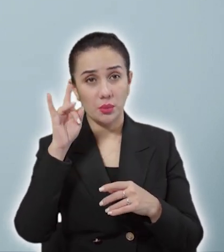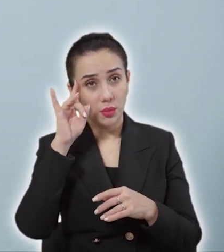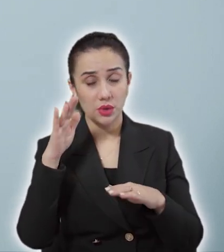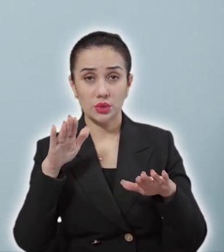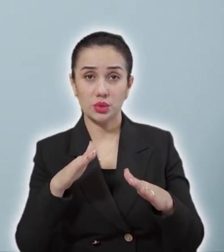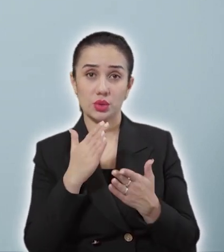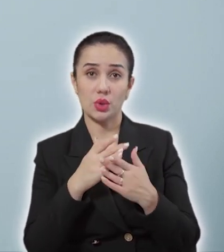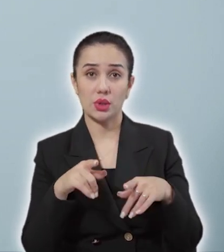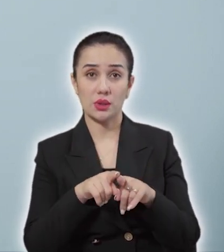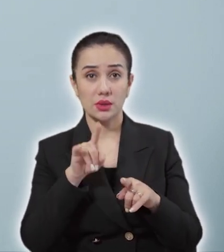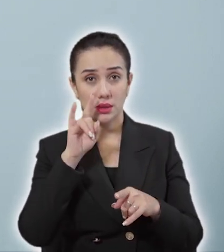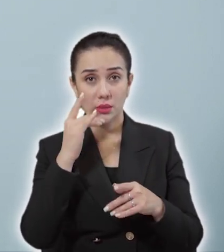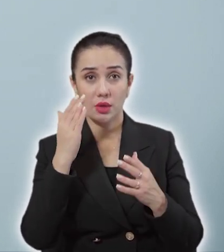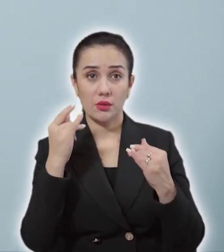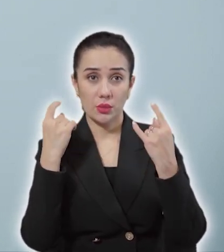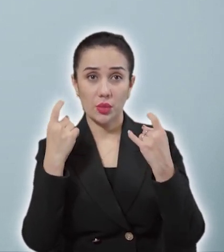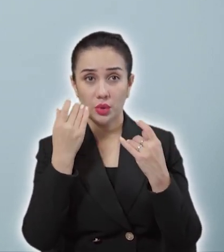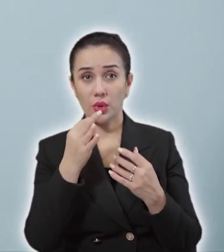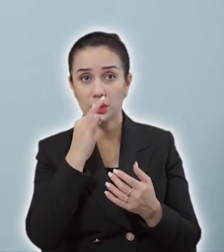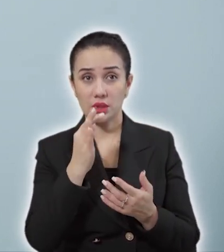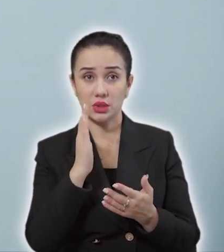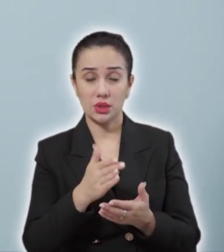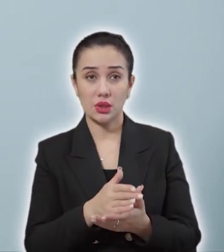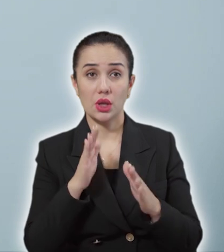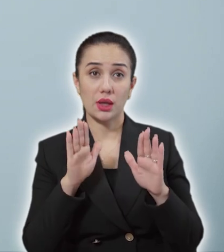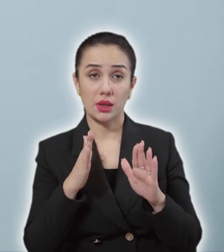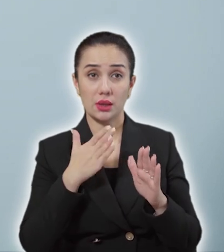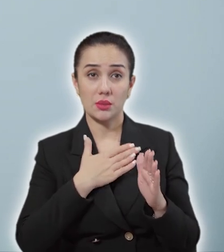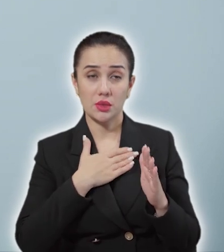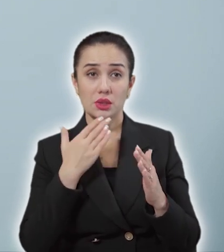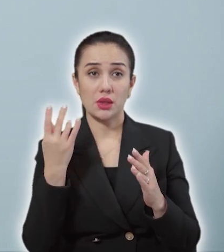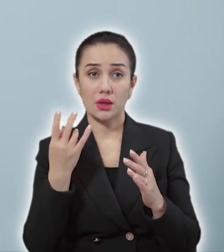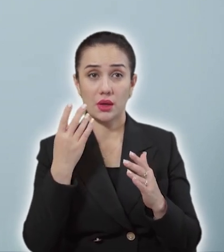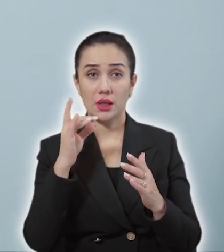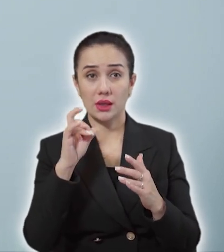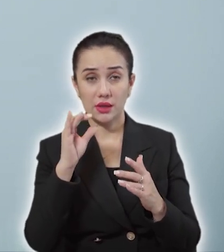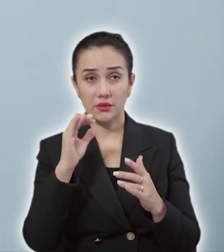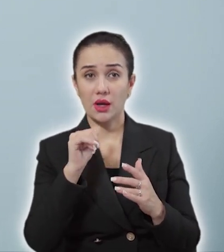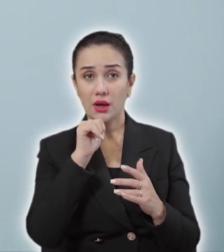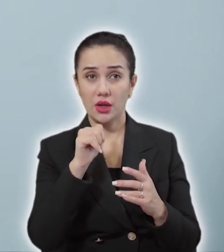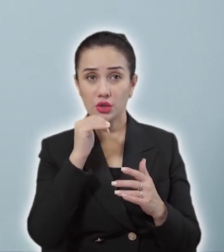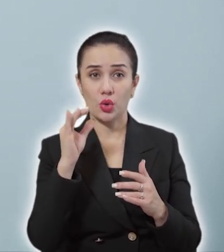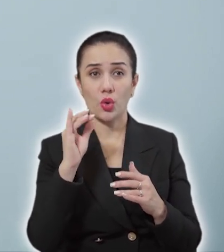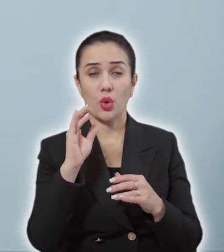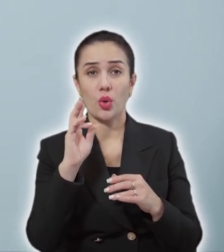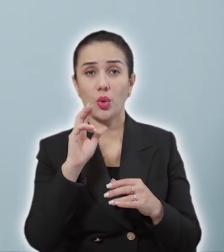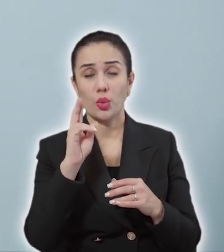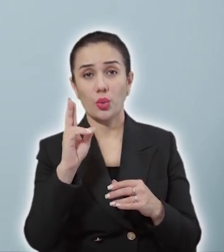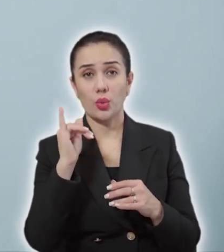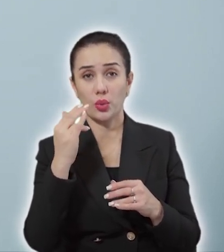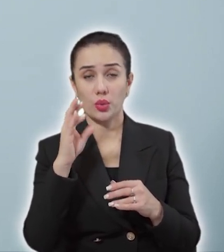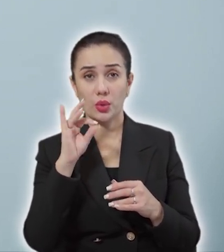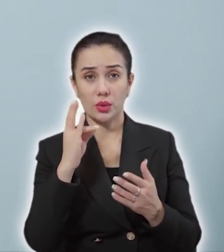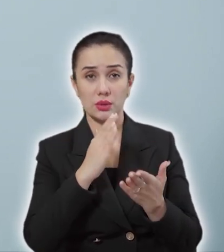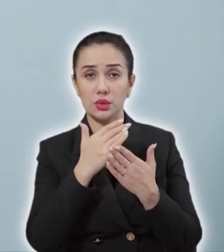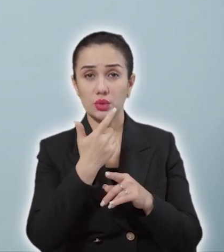Ko'pchilik O'zbekistondagi mashhur joylar desa, Samarqand va Buxoro deyishadi. Lekin bizda hali Xiva, Qarshi,